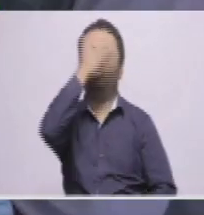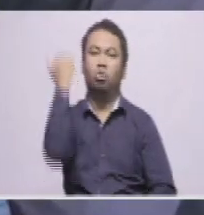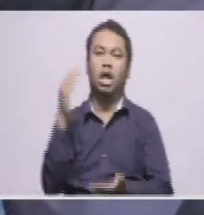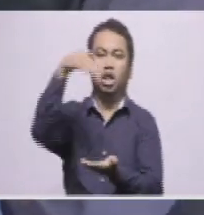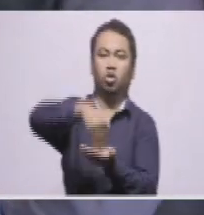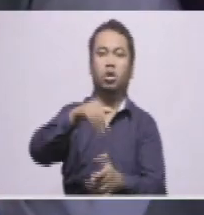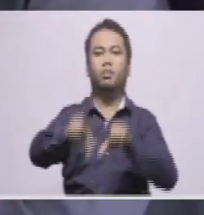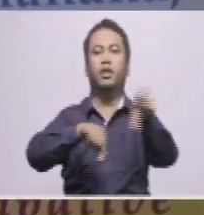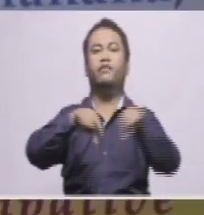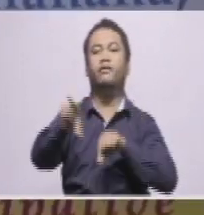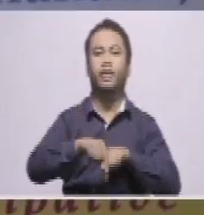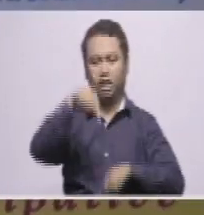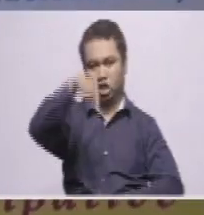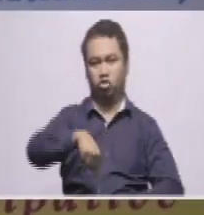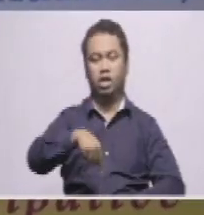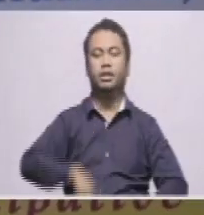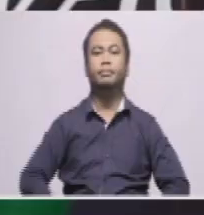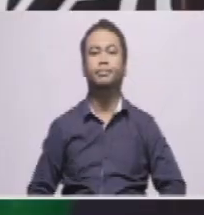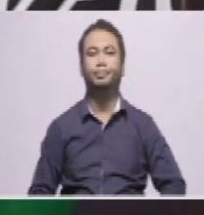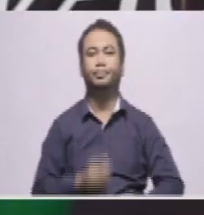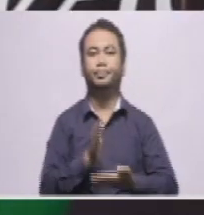birao fandatsahambato nanaovana fanadihadiana.